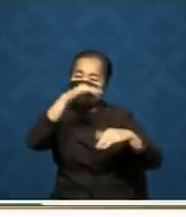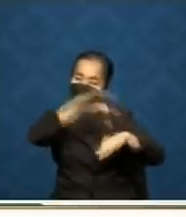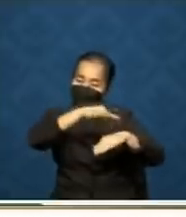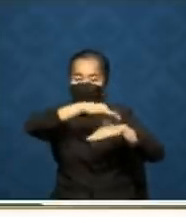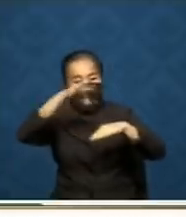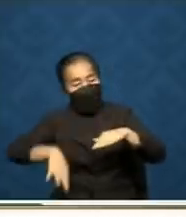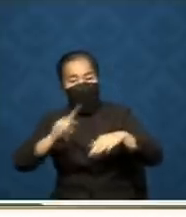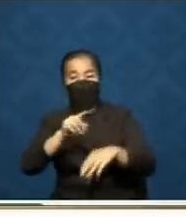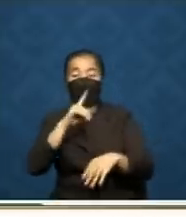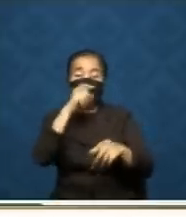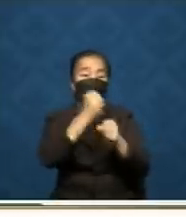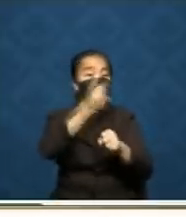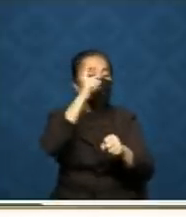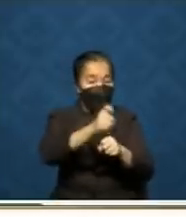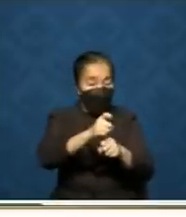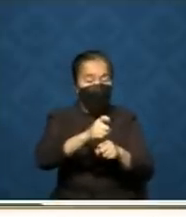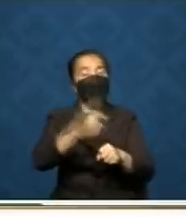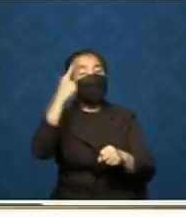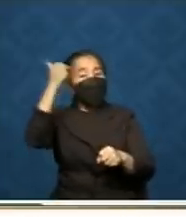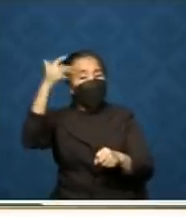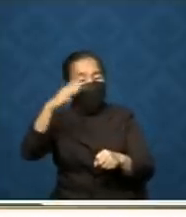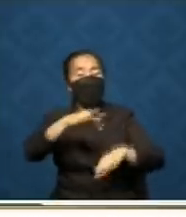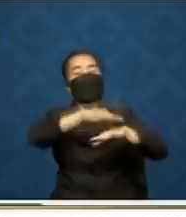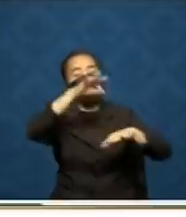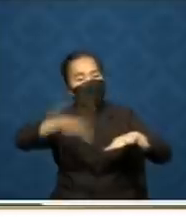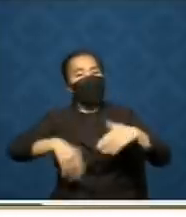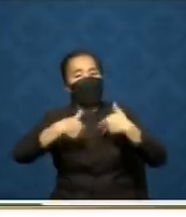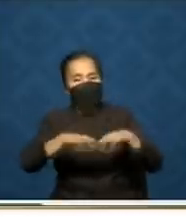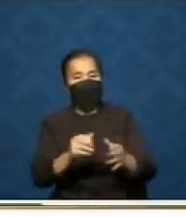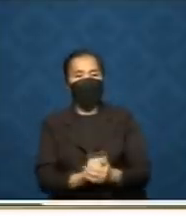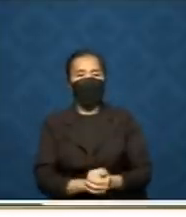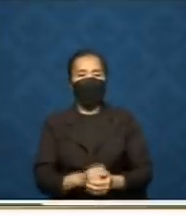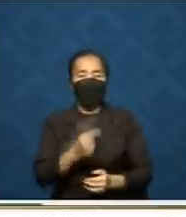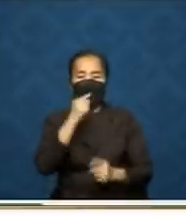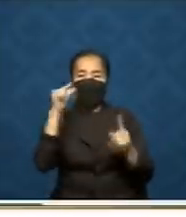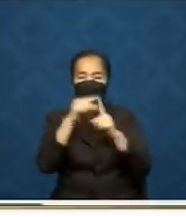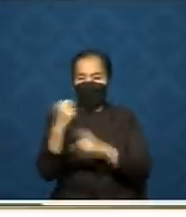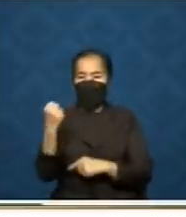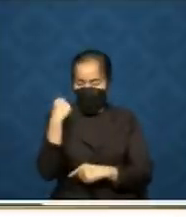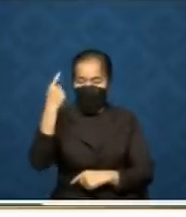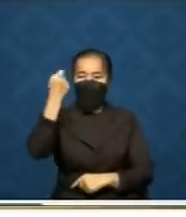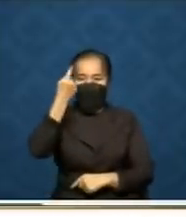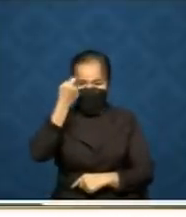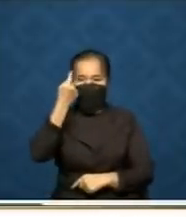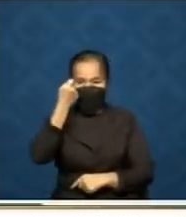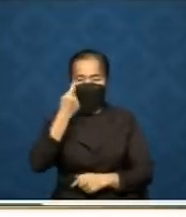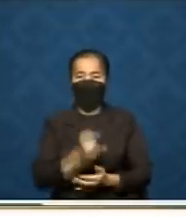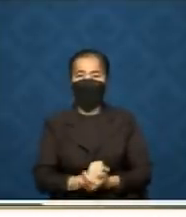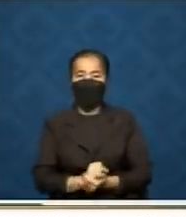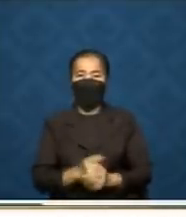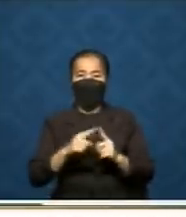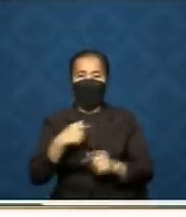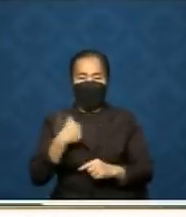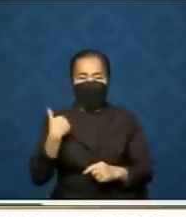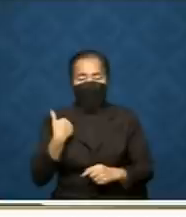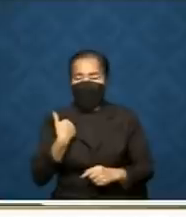ถ้าคุณทำไม่ได้ล่ะบวมอาญาและนี่ต้องมาอยู่คำนี้แรงท่านประธานครับแรงนะผมเอง